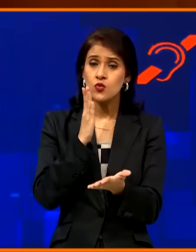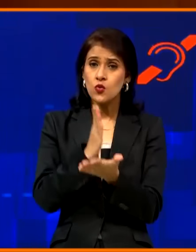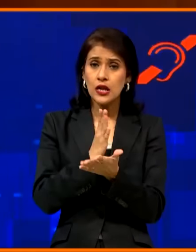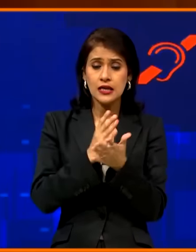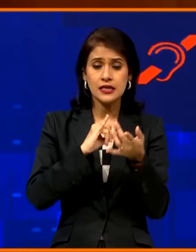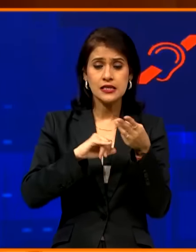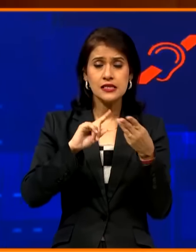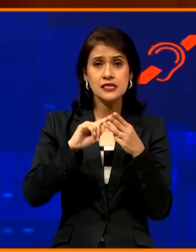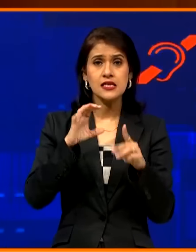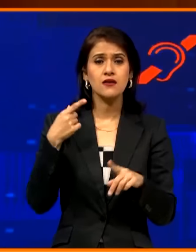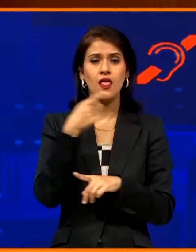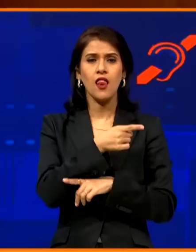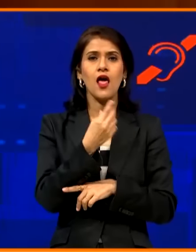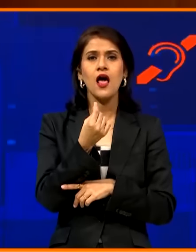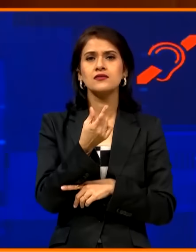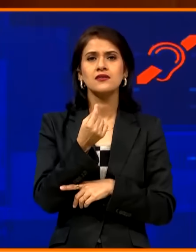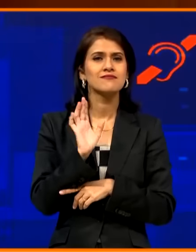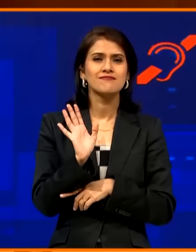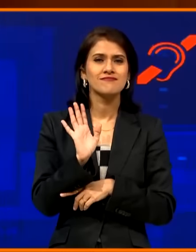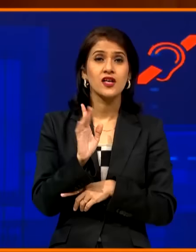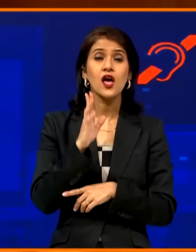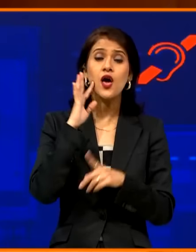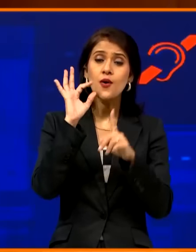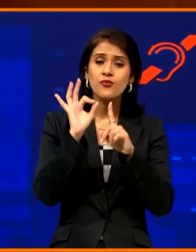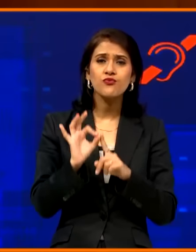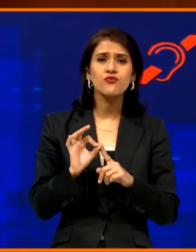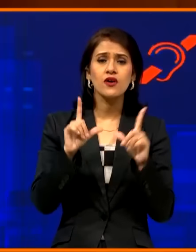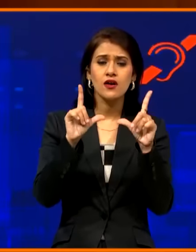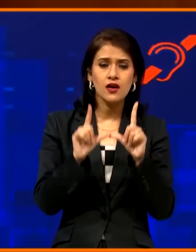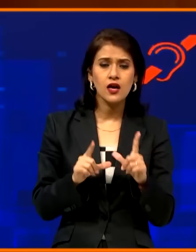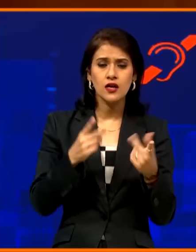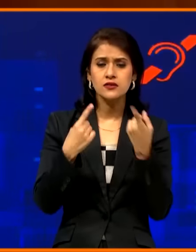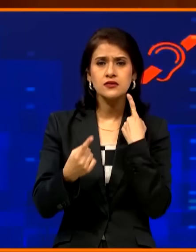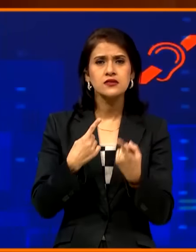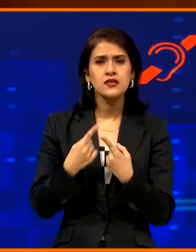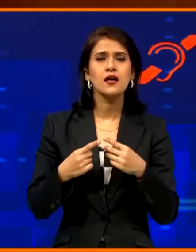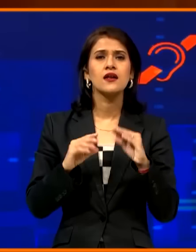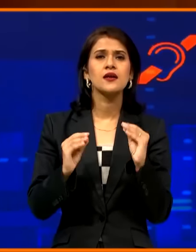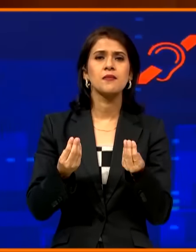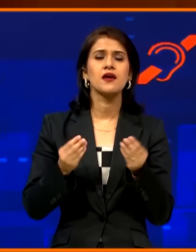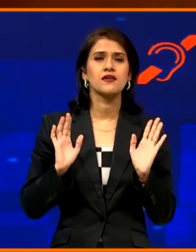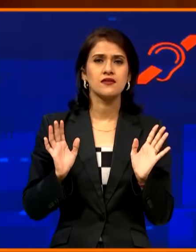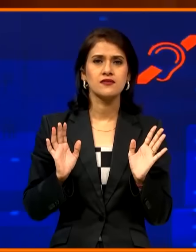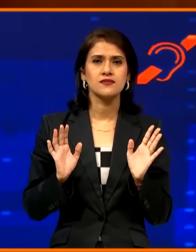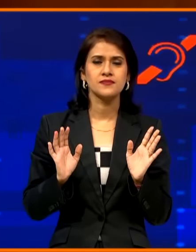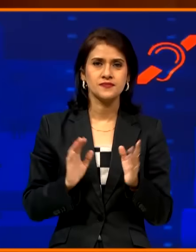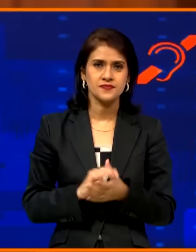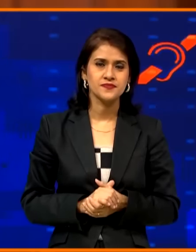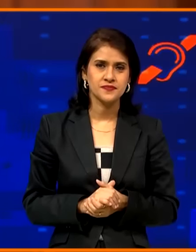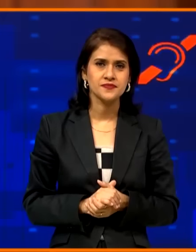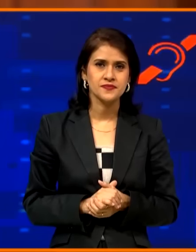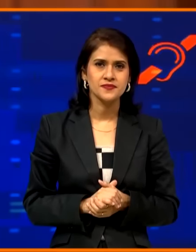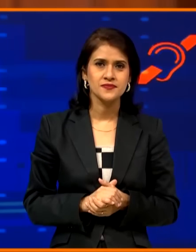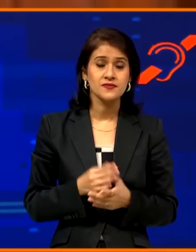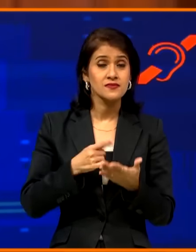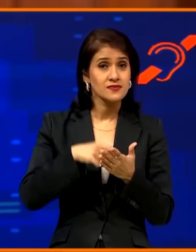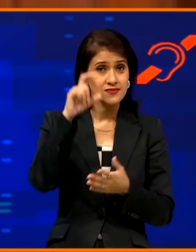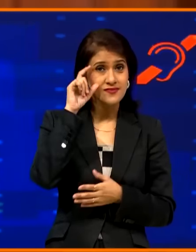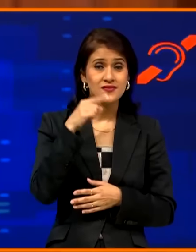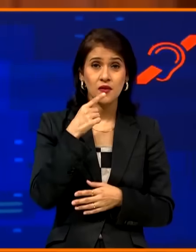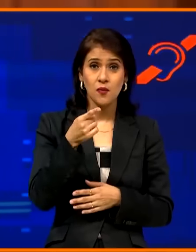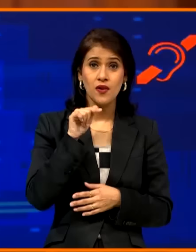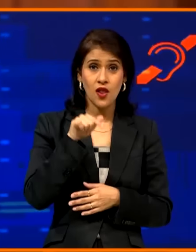अलग चीज है इत्तफाक की बात यह है कि परसेप्शन ऐसा बना दिया गया है उसमें अब आप भी परसेप्शन बना रहे हैं कि